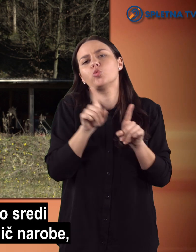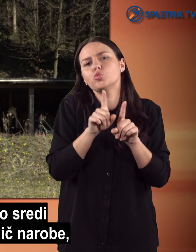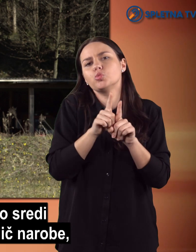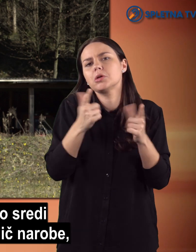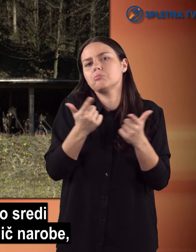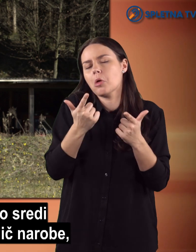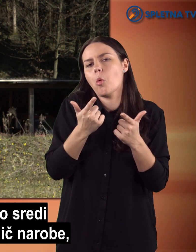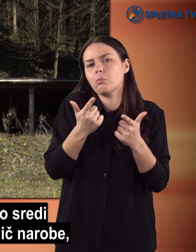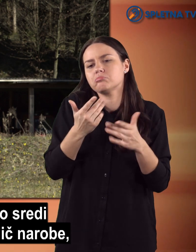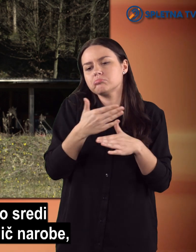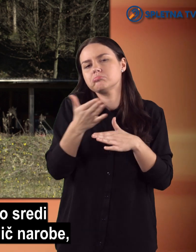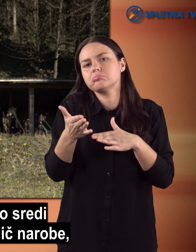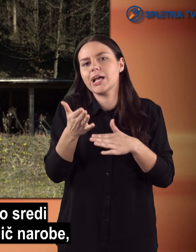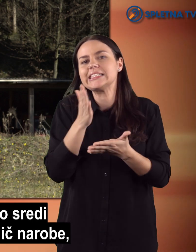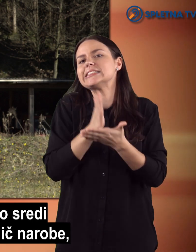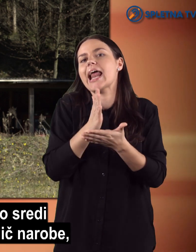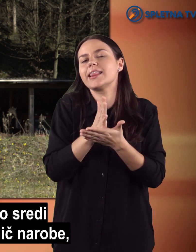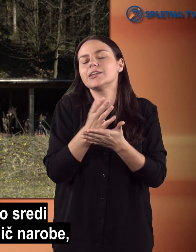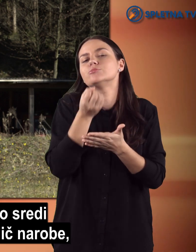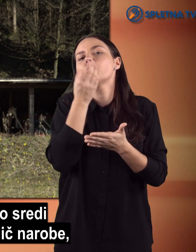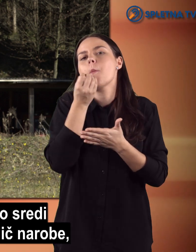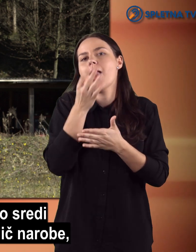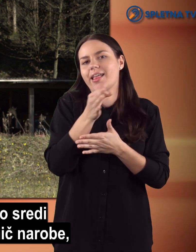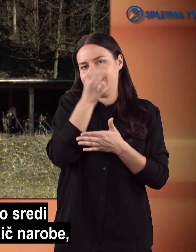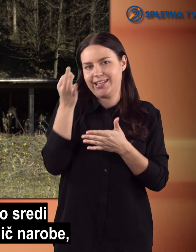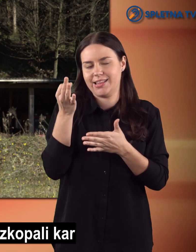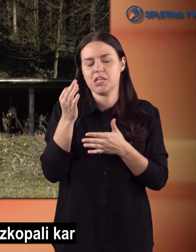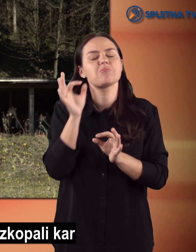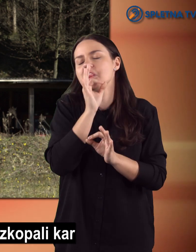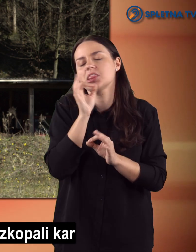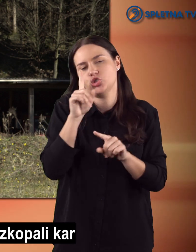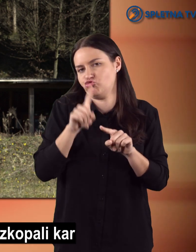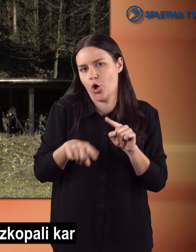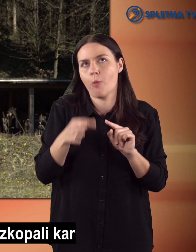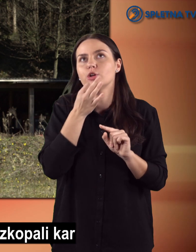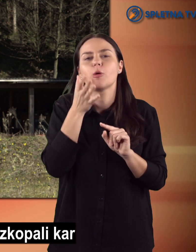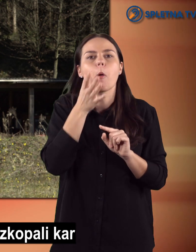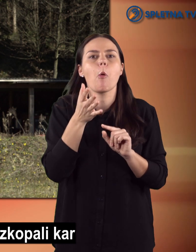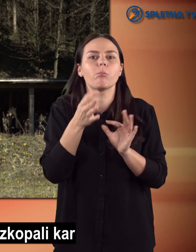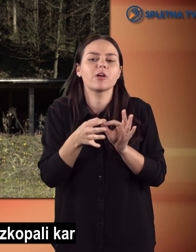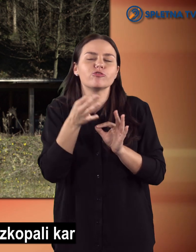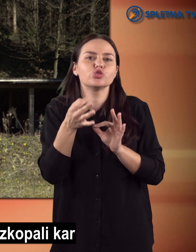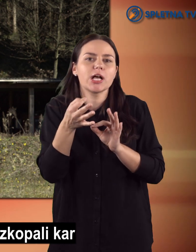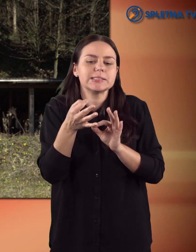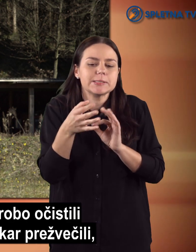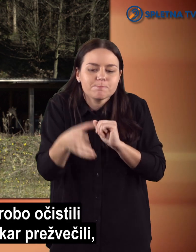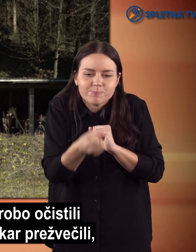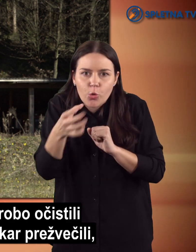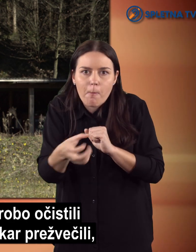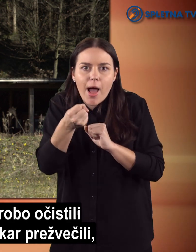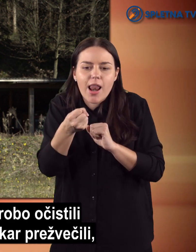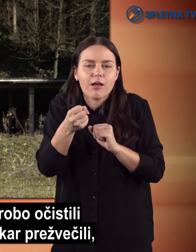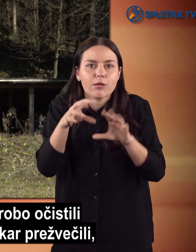tako sredi spomladnih dni ni nič narobe, če si bomo včasih skopali kar cel